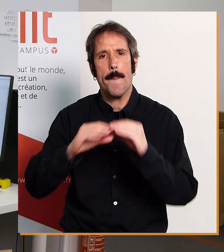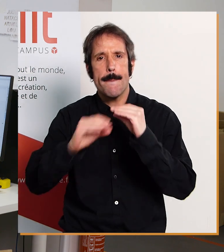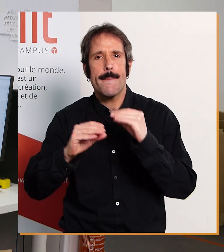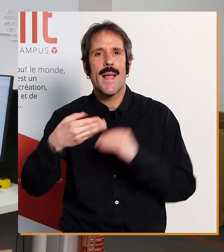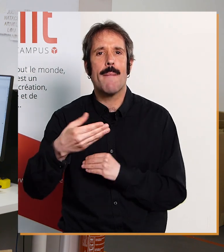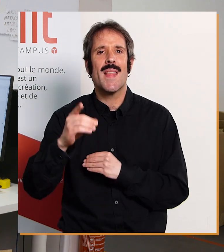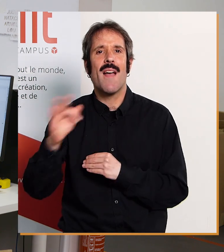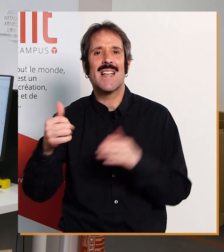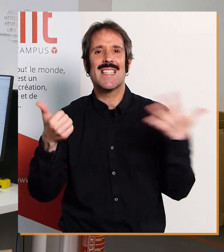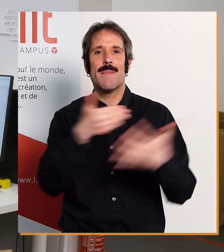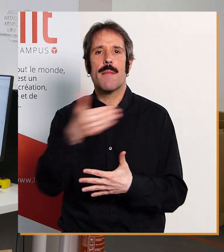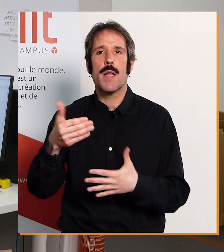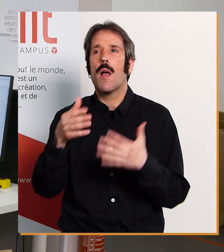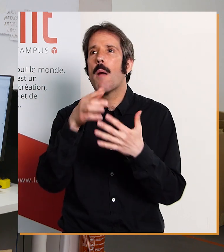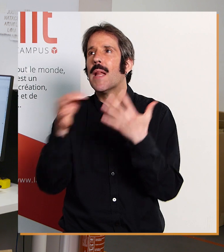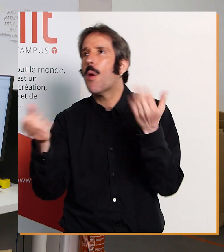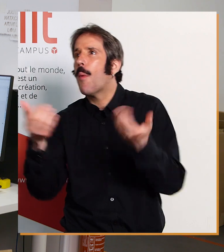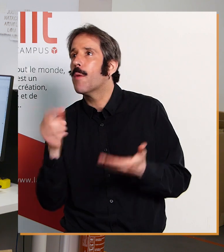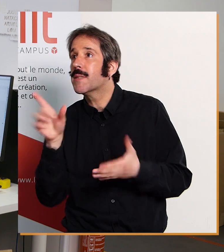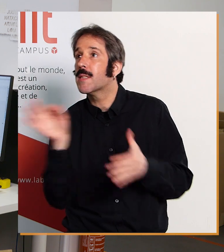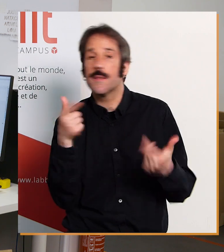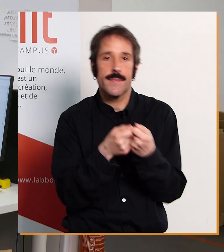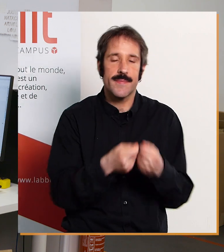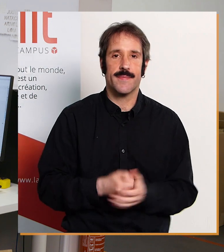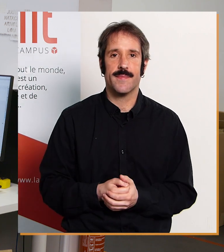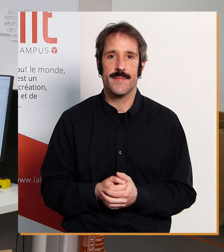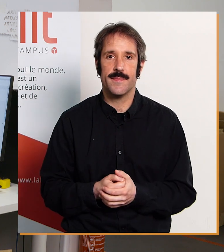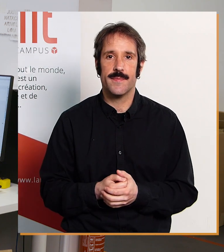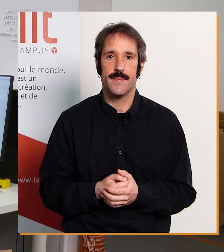6 mm parmi les matériaux qui sont proposés.